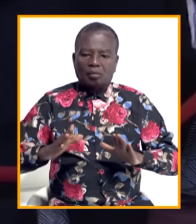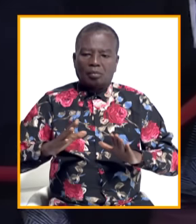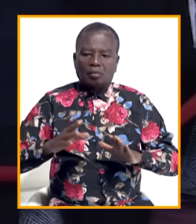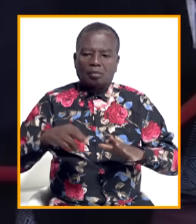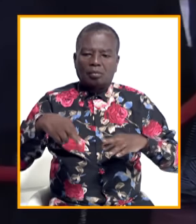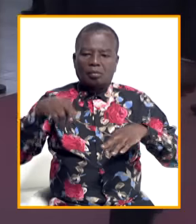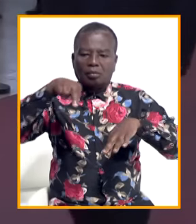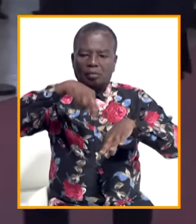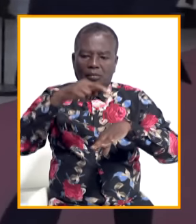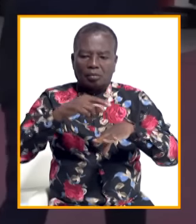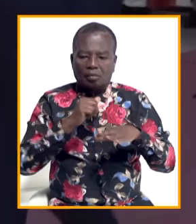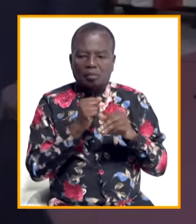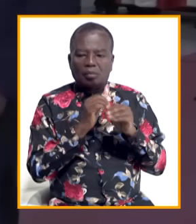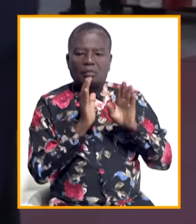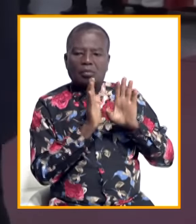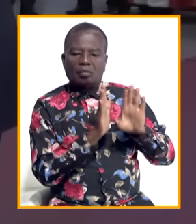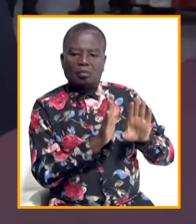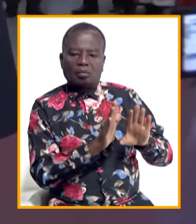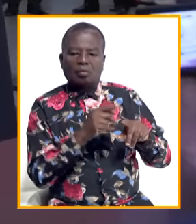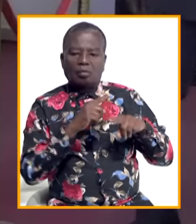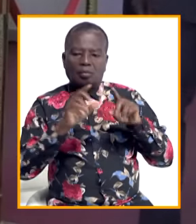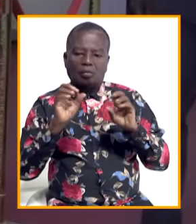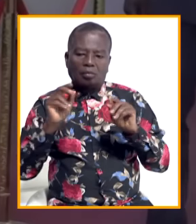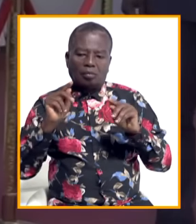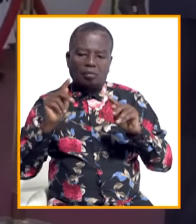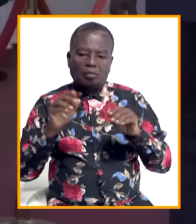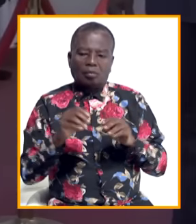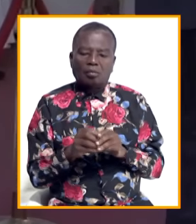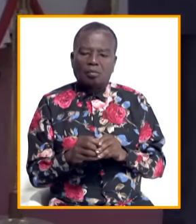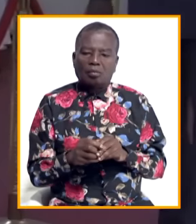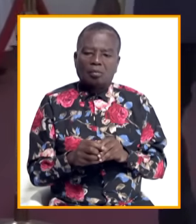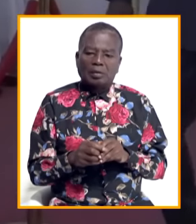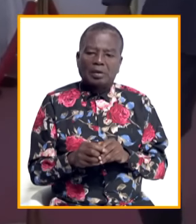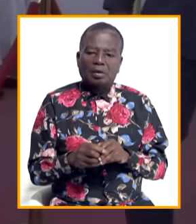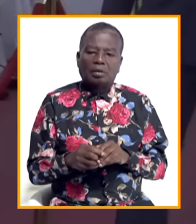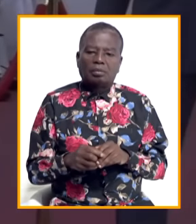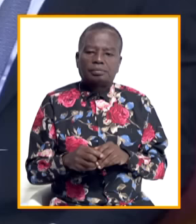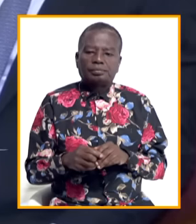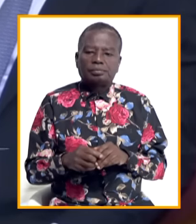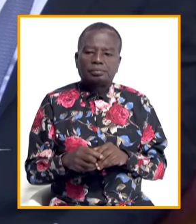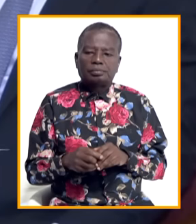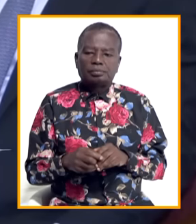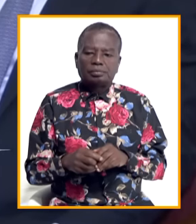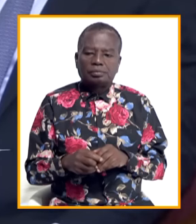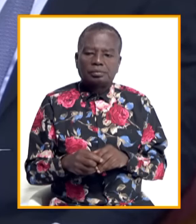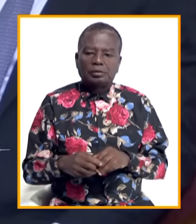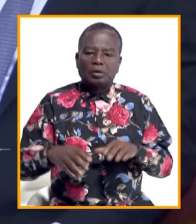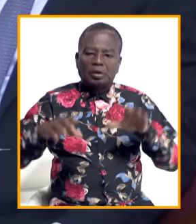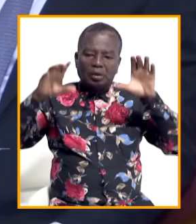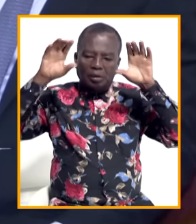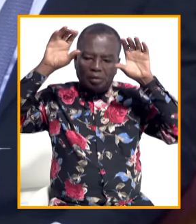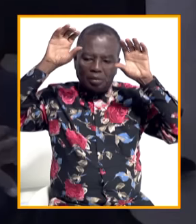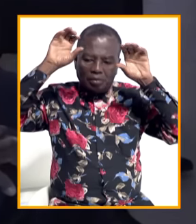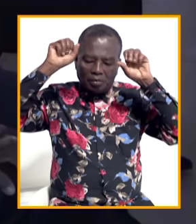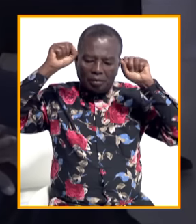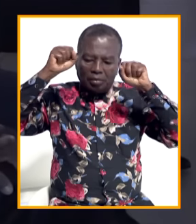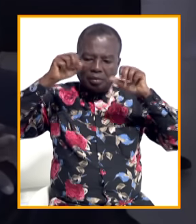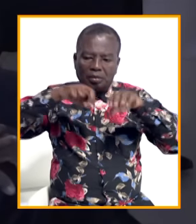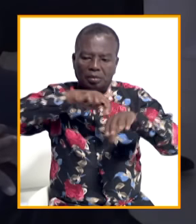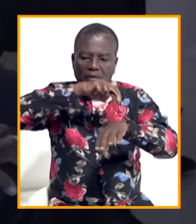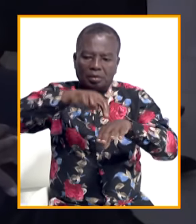en reste. Le vice-président Timoko Meilié Koné est venu représenter le chef de l'État, accompagné des présidents d'institutions et des membres